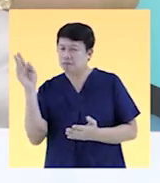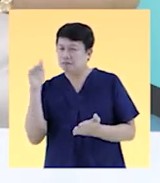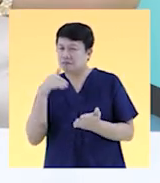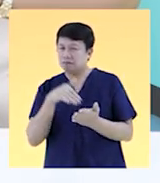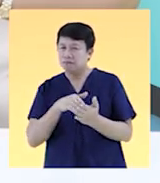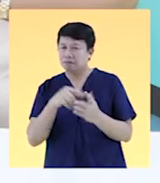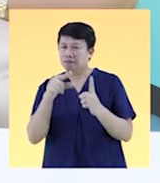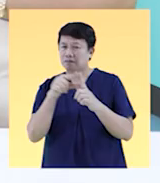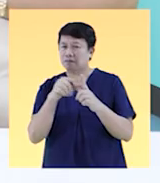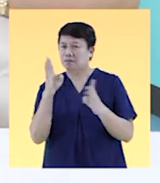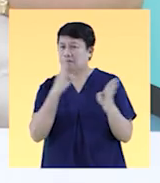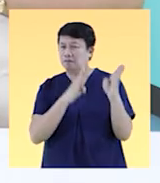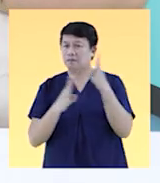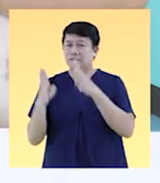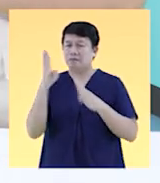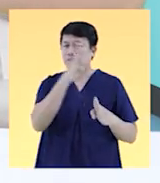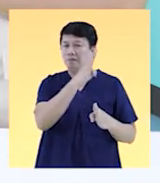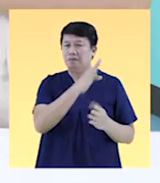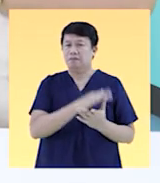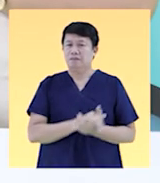Tignan ulit ang word problem.